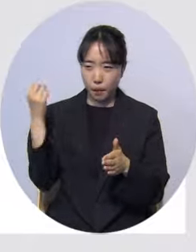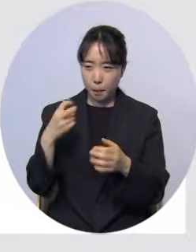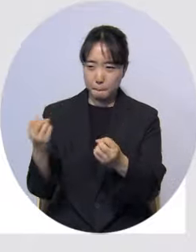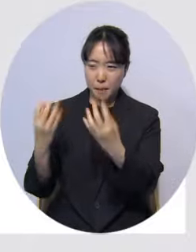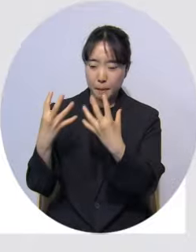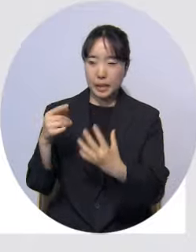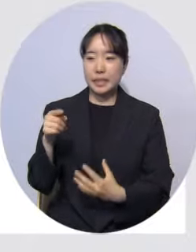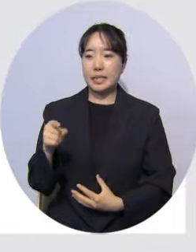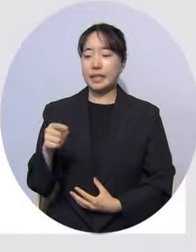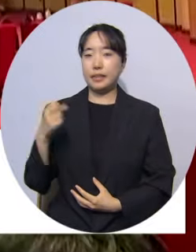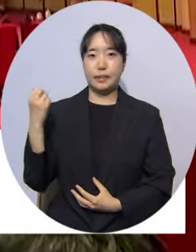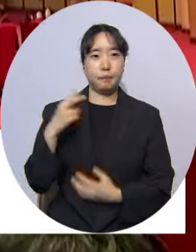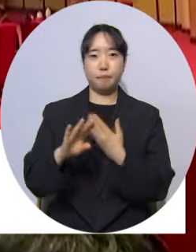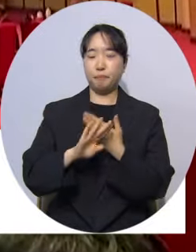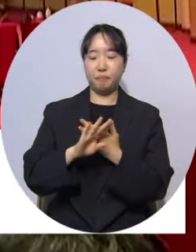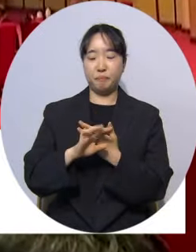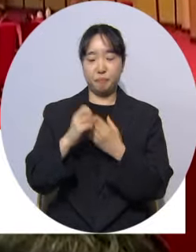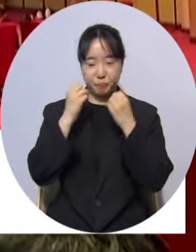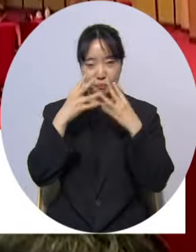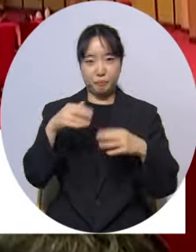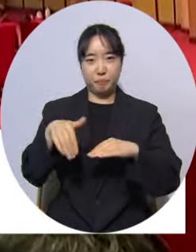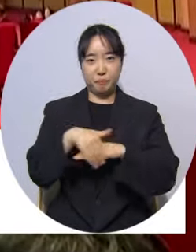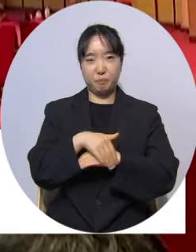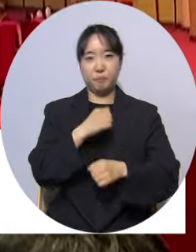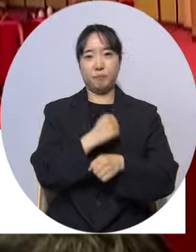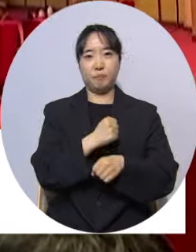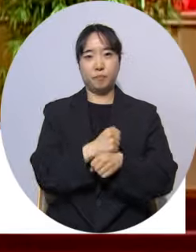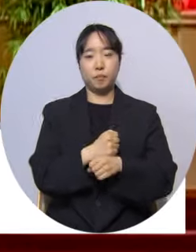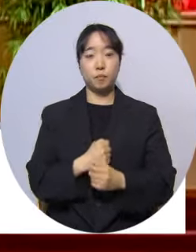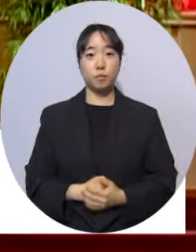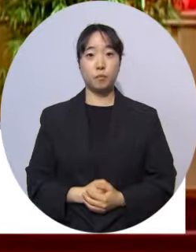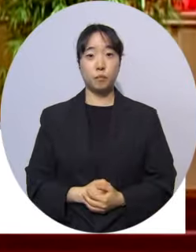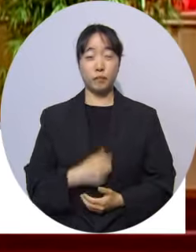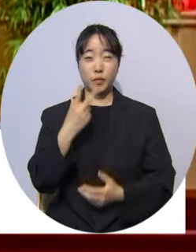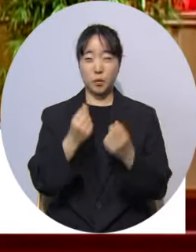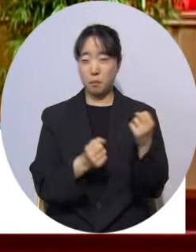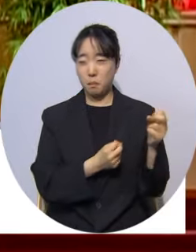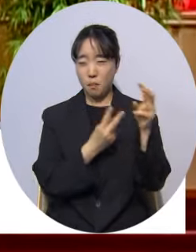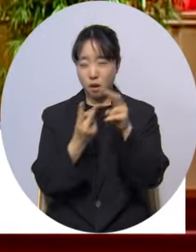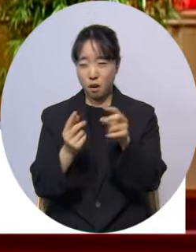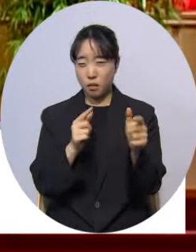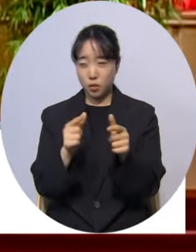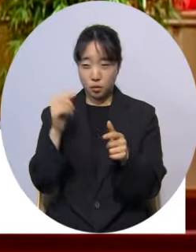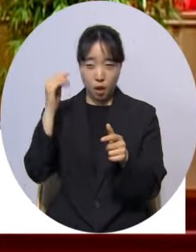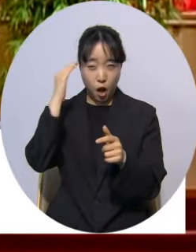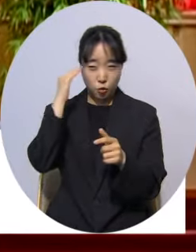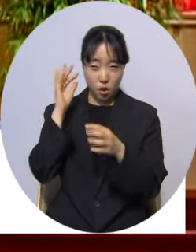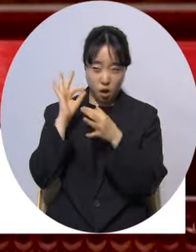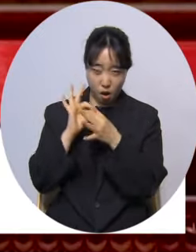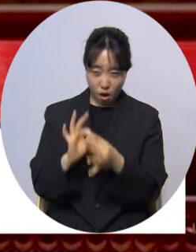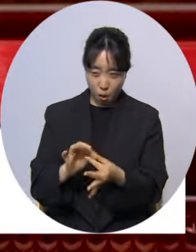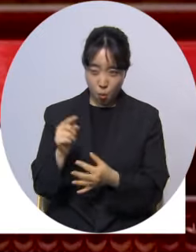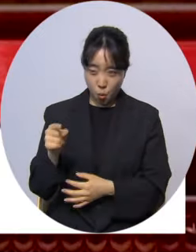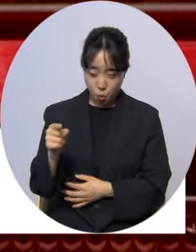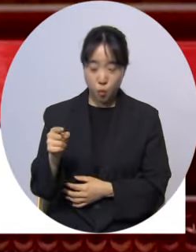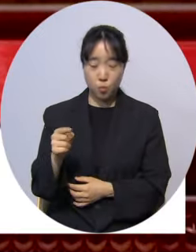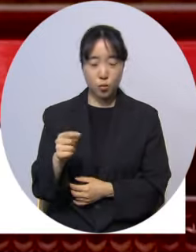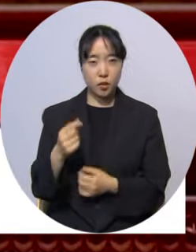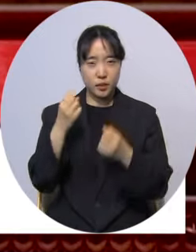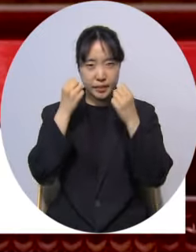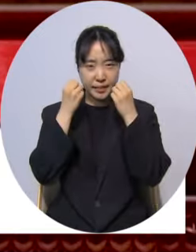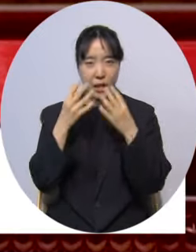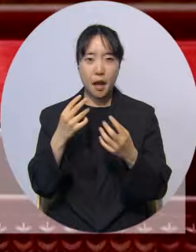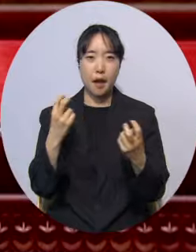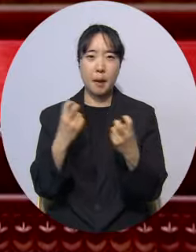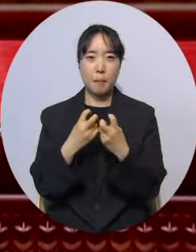말했습니다. 그러면서 탈북민단체의 대북 전단 살포와 군 대북 확성기 방송이 계속된다면 새로운 대응을 목격하게 될